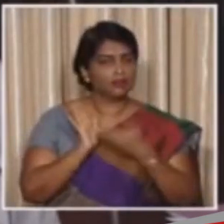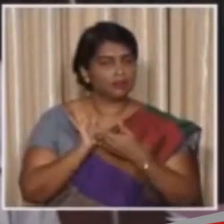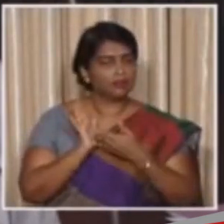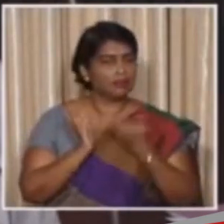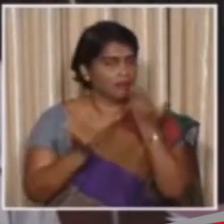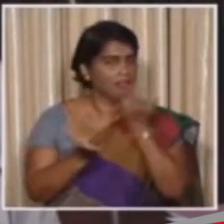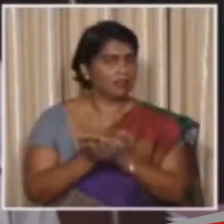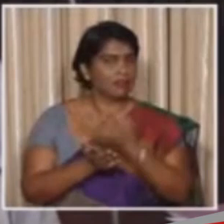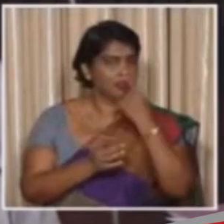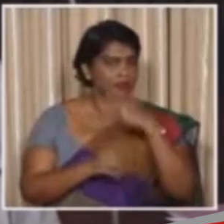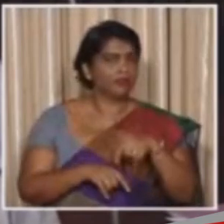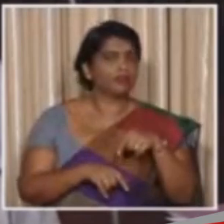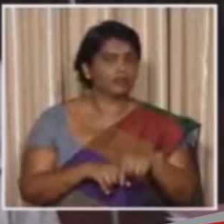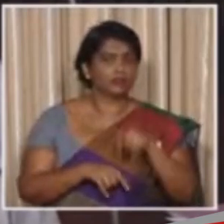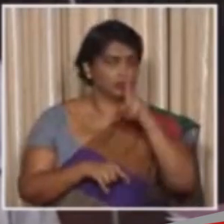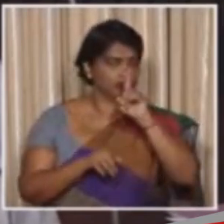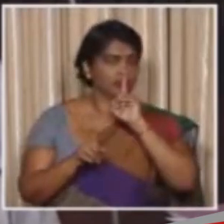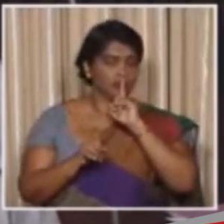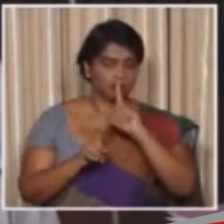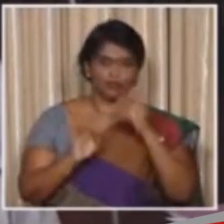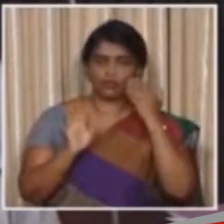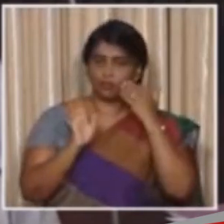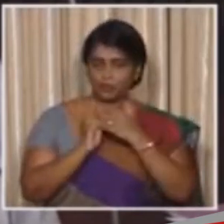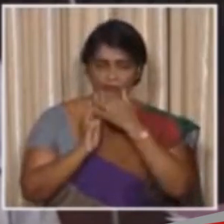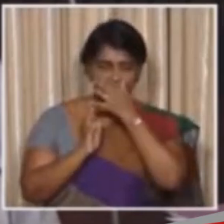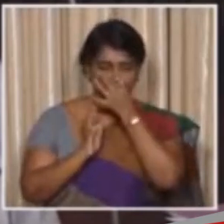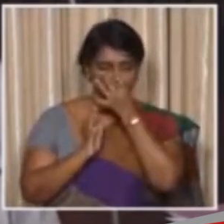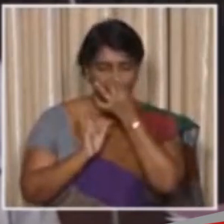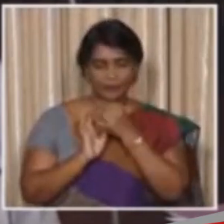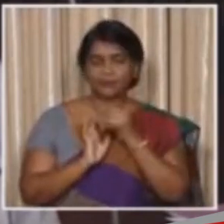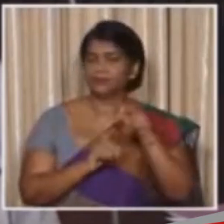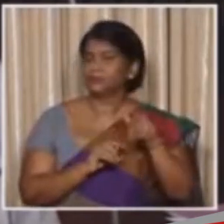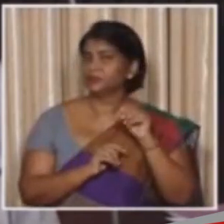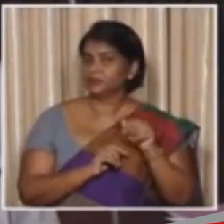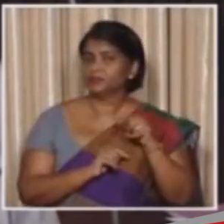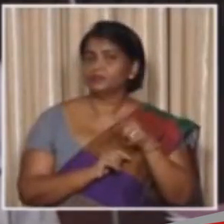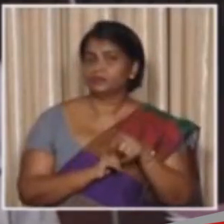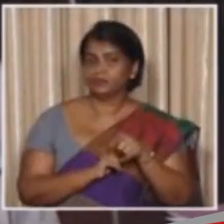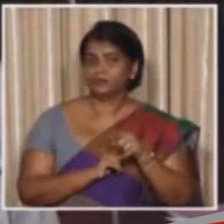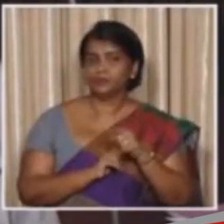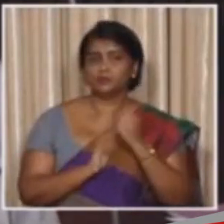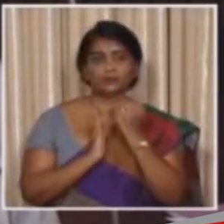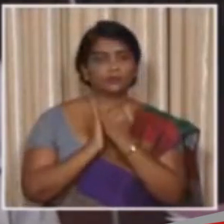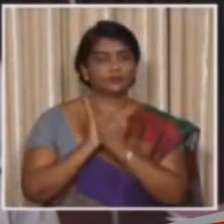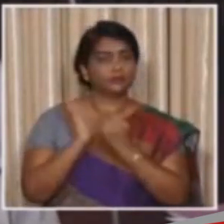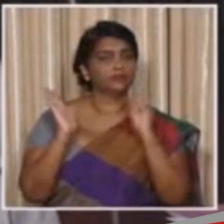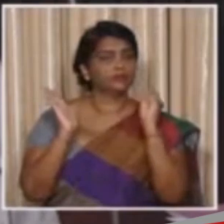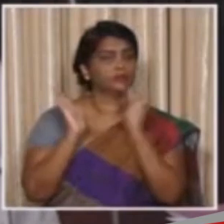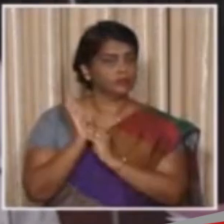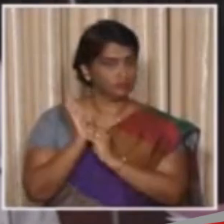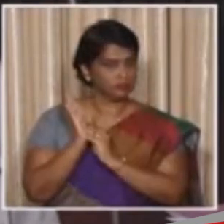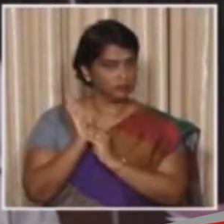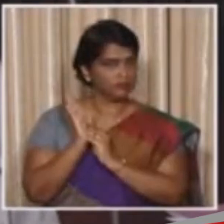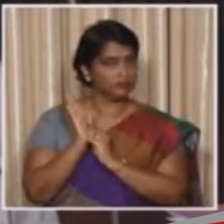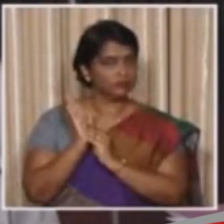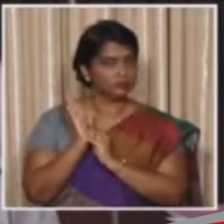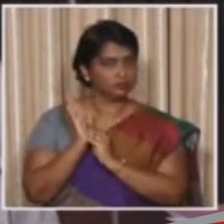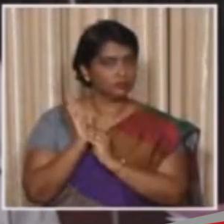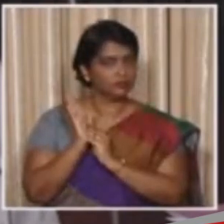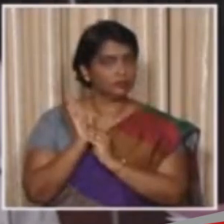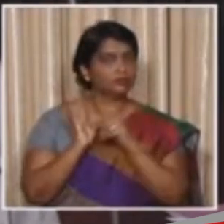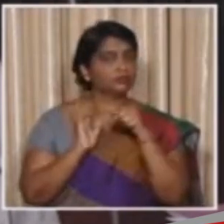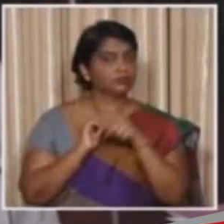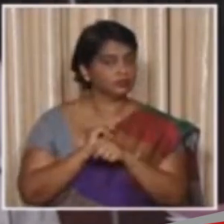නිසා තමයි මෙතන ඔබතුමා ඉදිරිපිට මේක ගන්න වෙලා තියෙන්නේ. මොකද මේක න්‍යාය පත්‍රයට ඇතුළු වෙලා තියෙනවා. දැන්